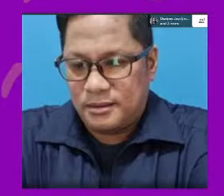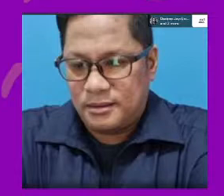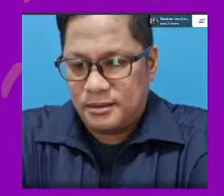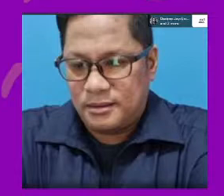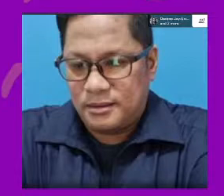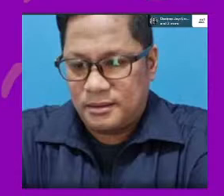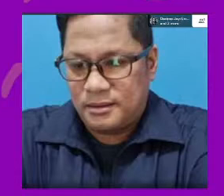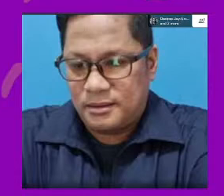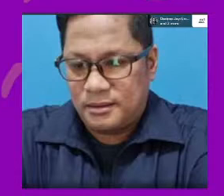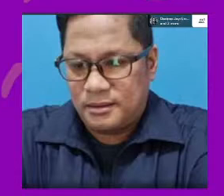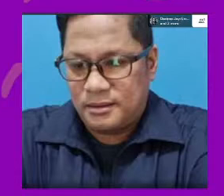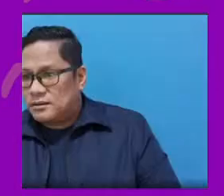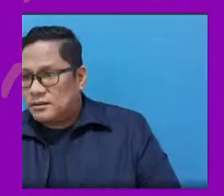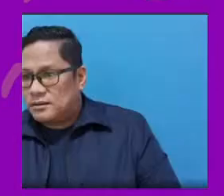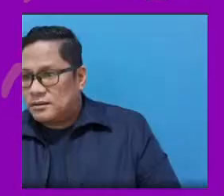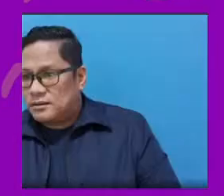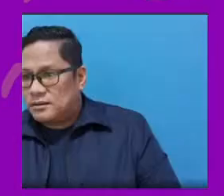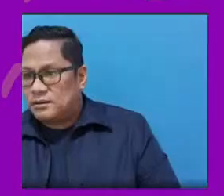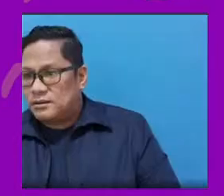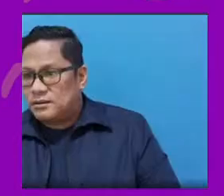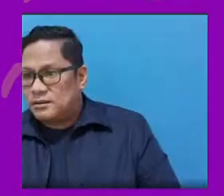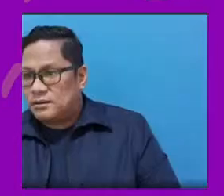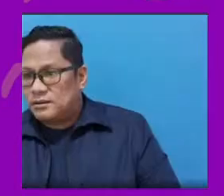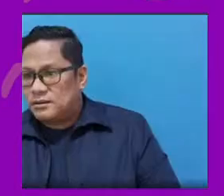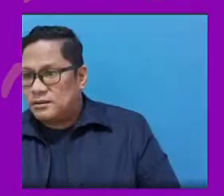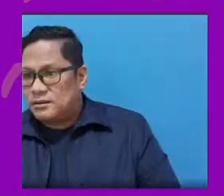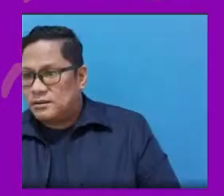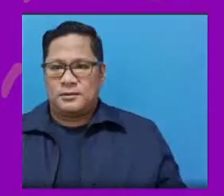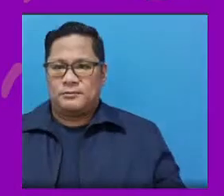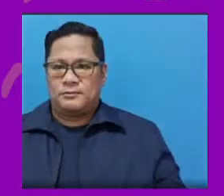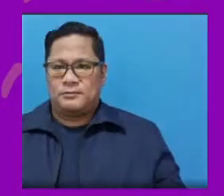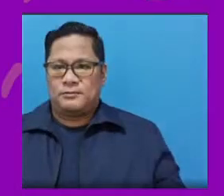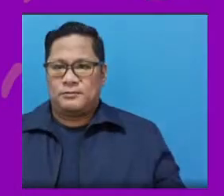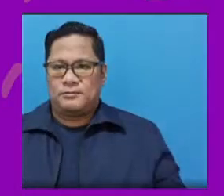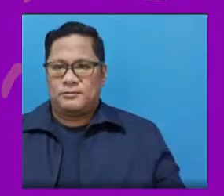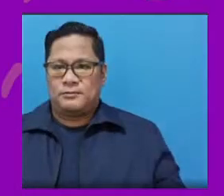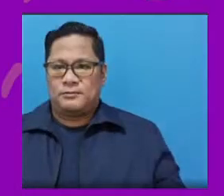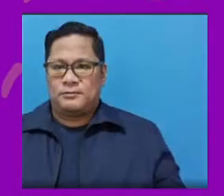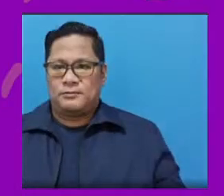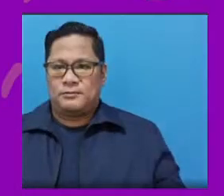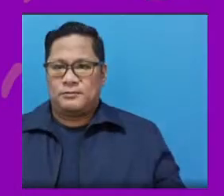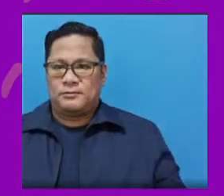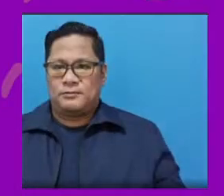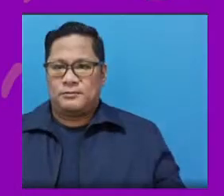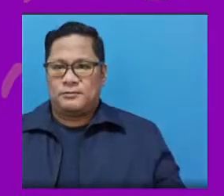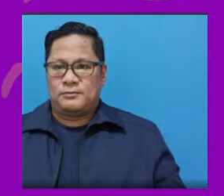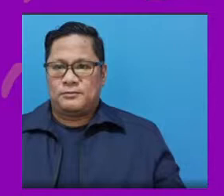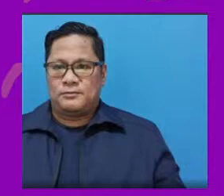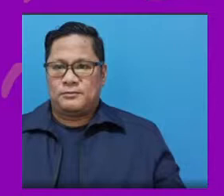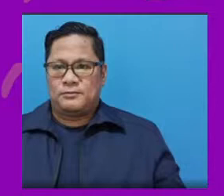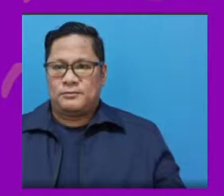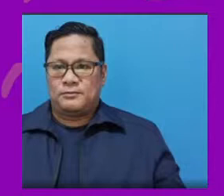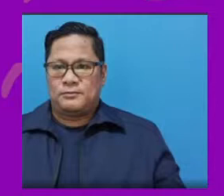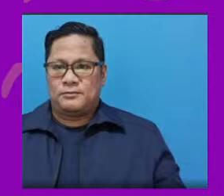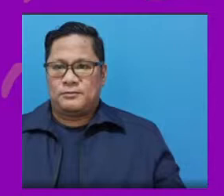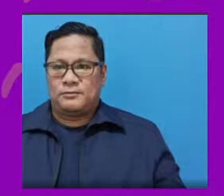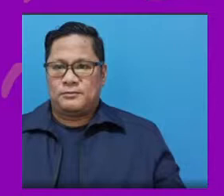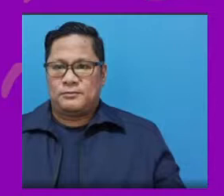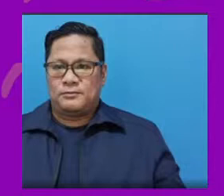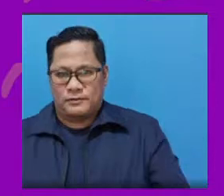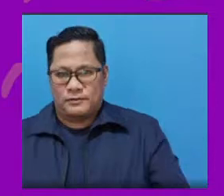polio, tigdas, pulutong, trangkaso, at iba pang mga sakit dahil sa